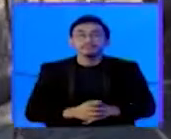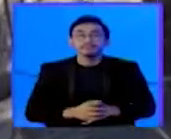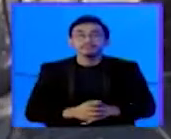hai hai